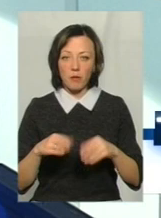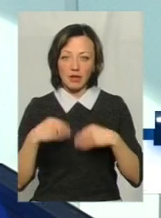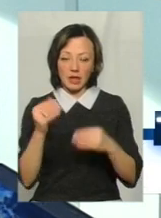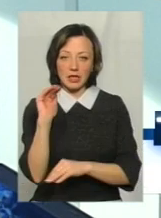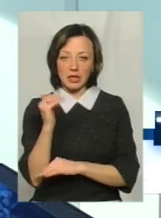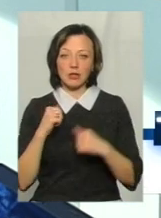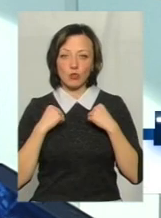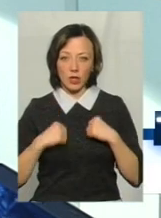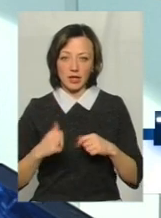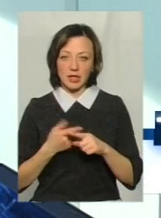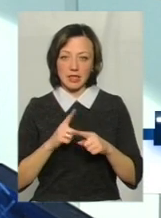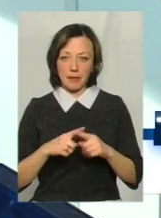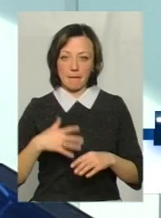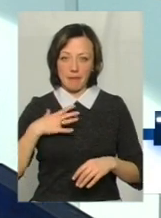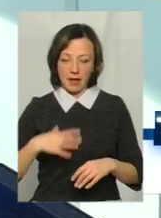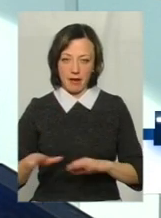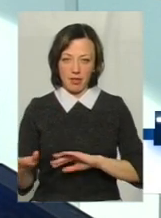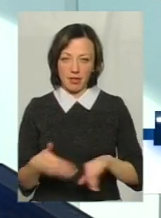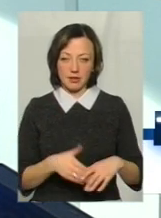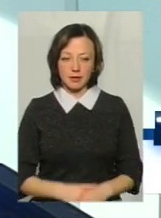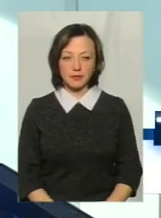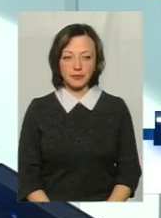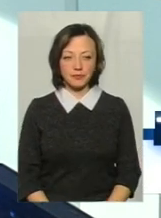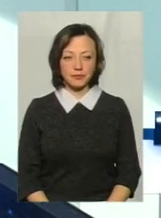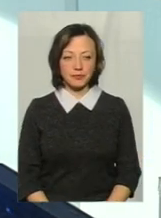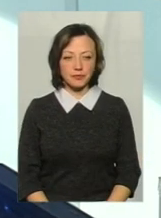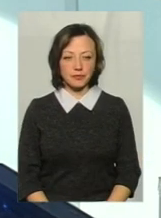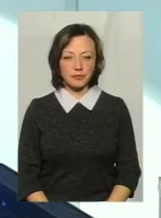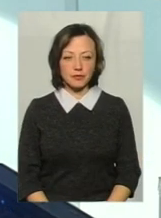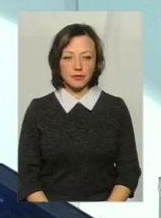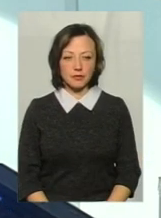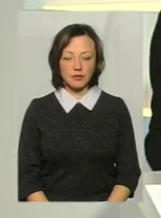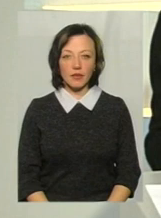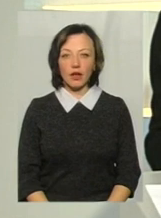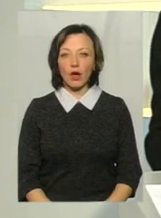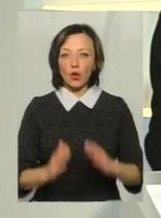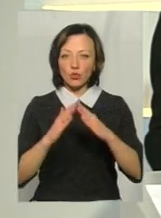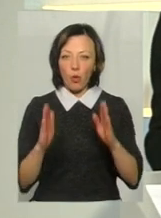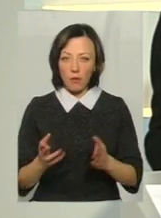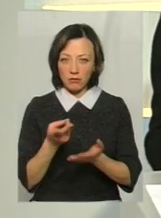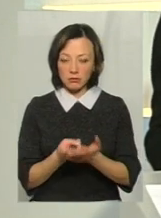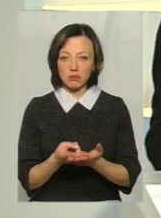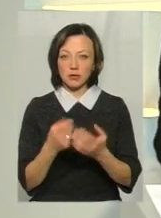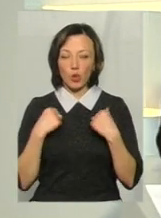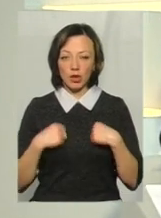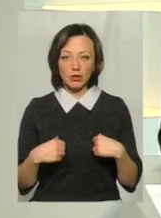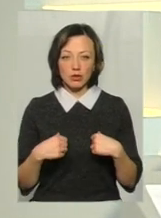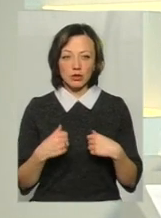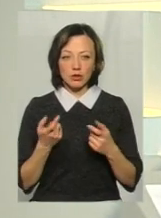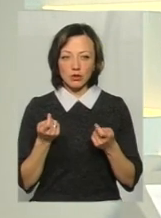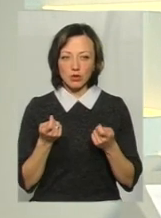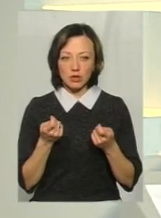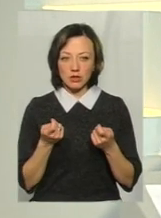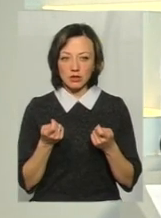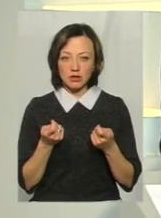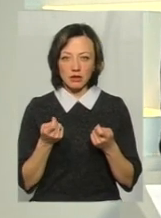дитині спокійно це перенести. Ну, відбути вдома, спокійно перенести, це ну, якось трошечки мені в